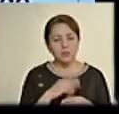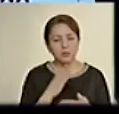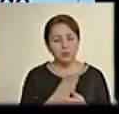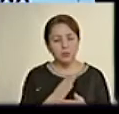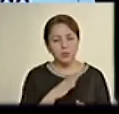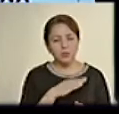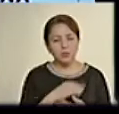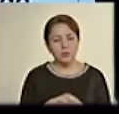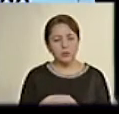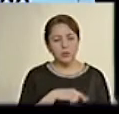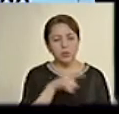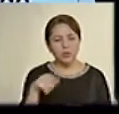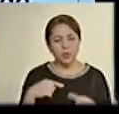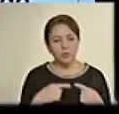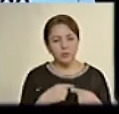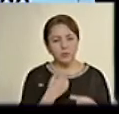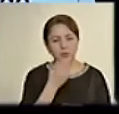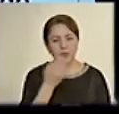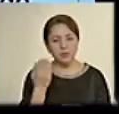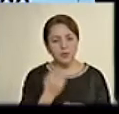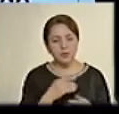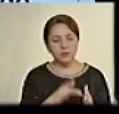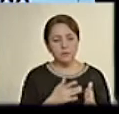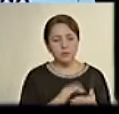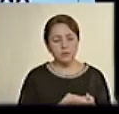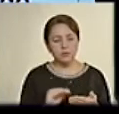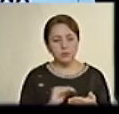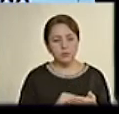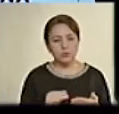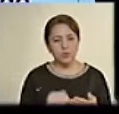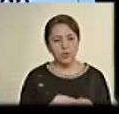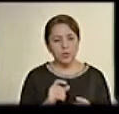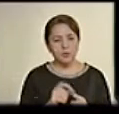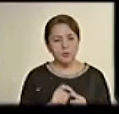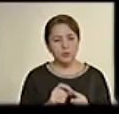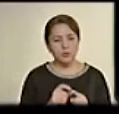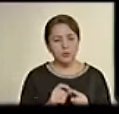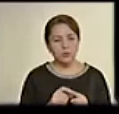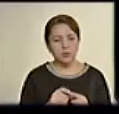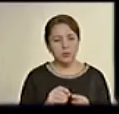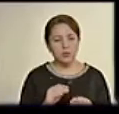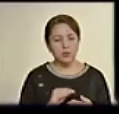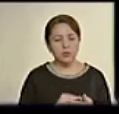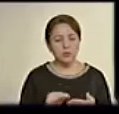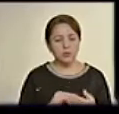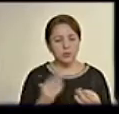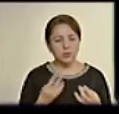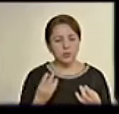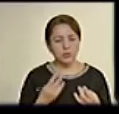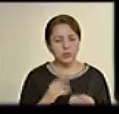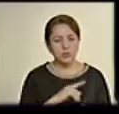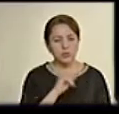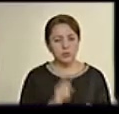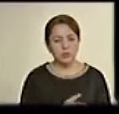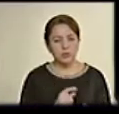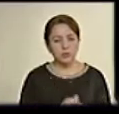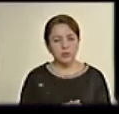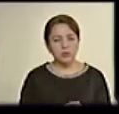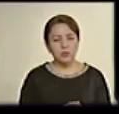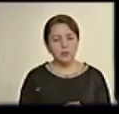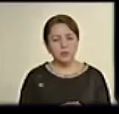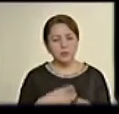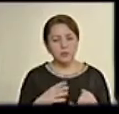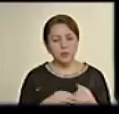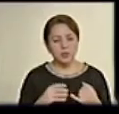ekan. Ularni albatta siz daftaringizga yozib, atamalariga ta'rif berishingiz shart bo'ladi. Shuningdek, yer